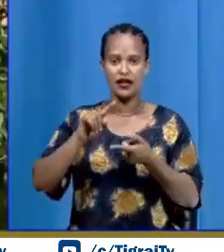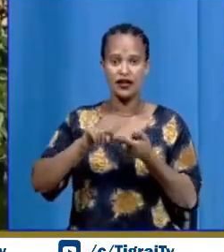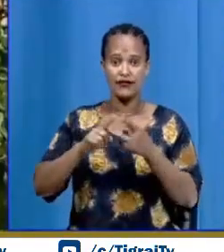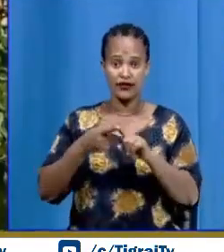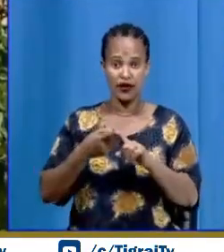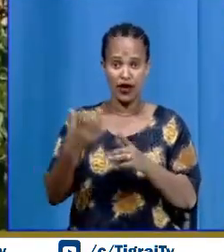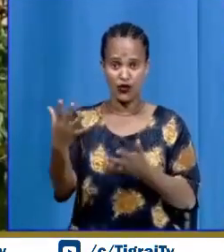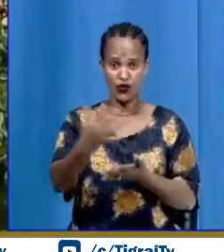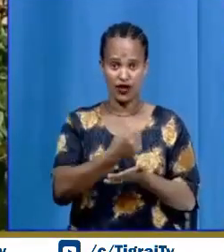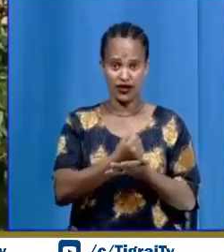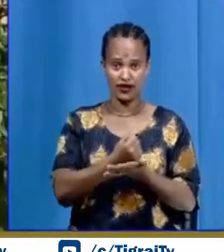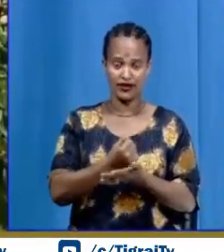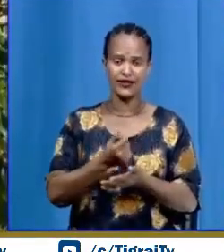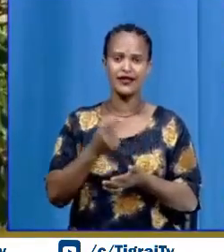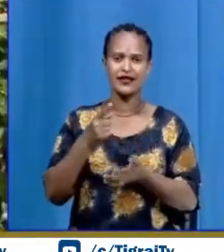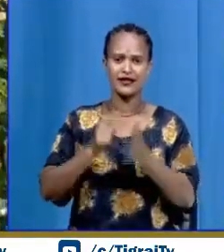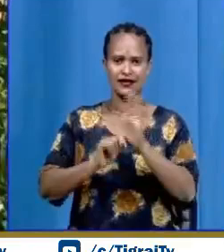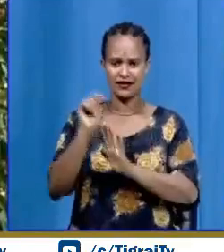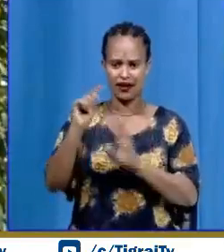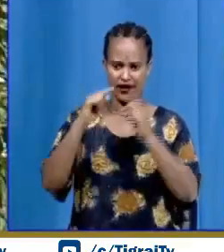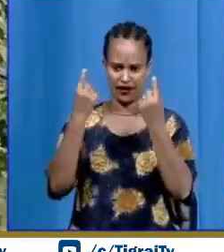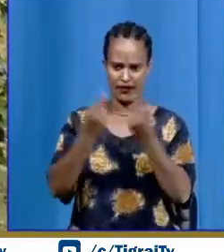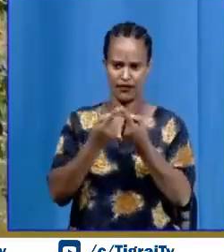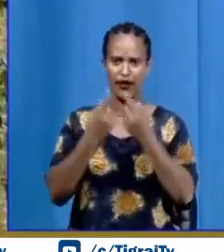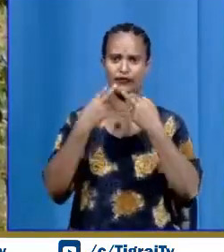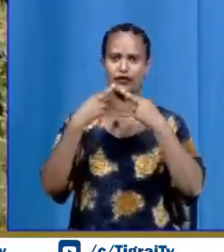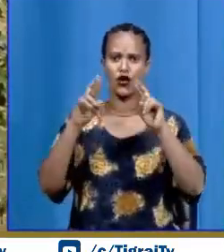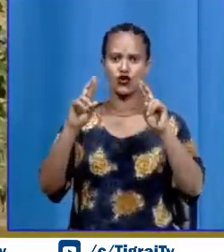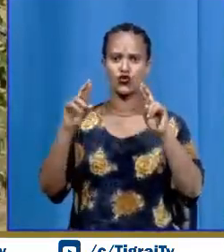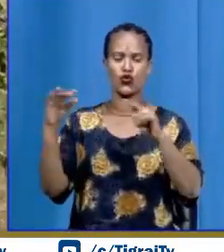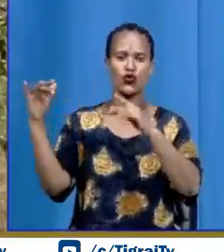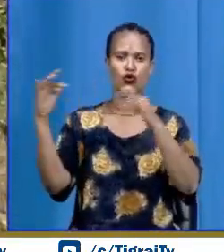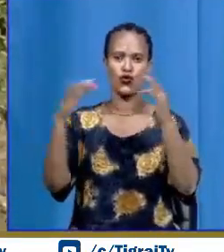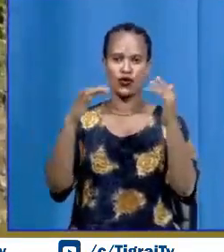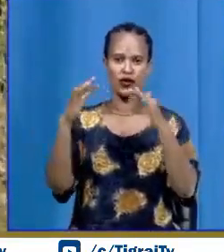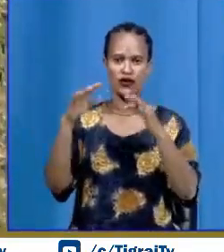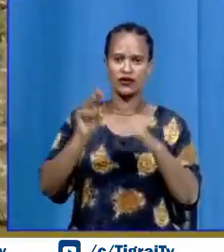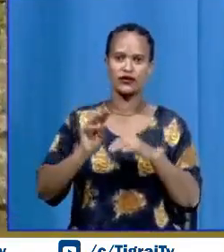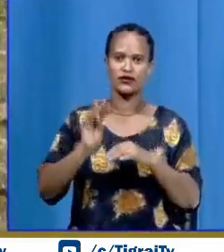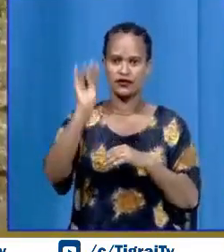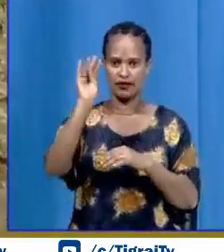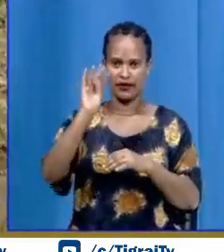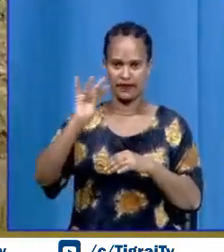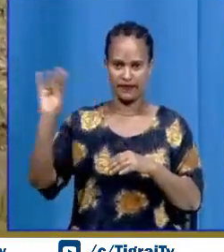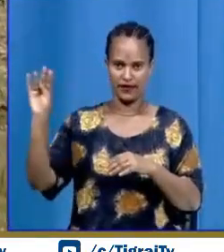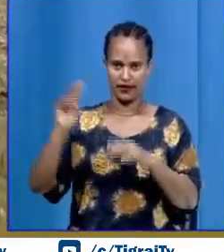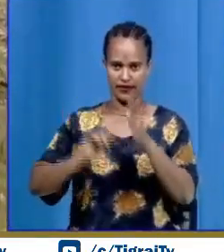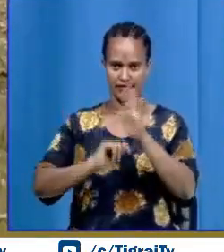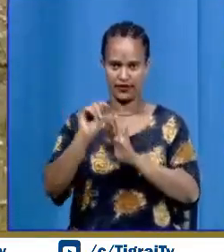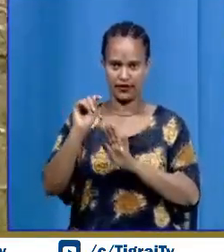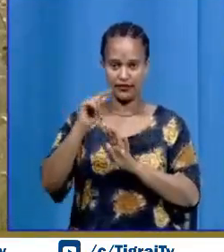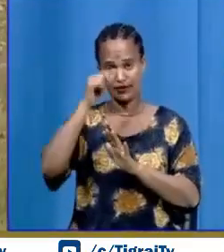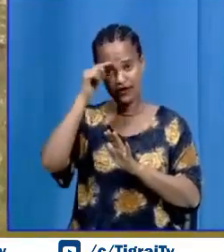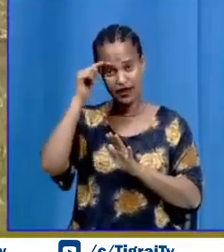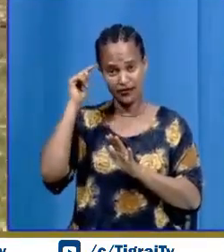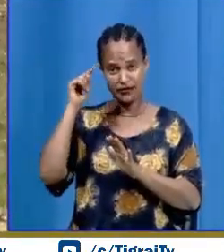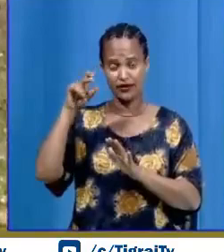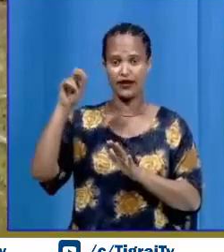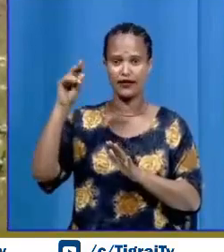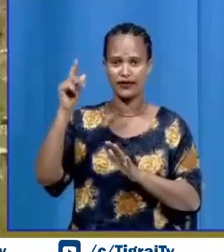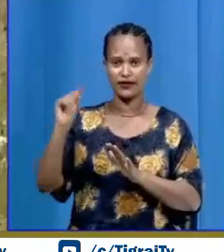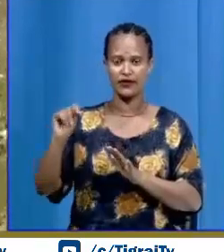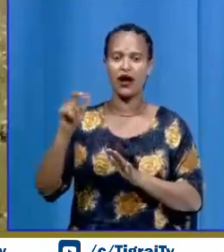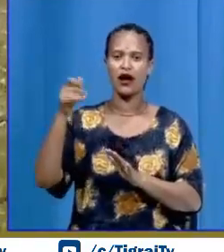ልፍንታውያን ወረርቲ ንትግራይ ከቢቦም ኣብዝኣወጅዎ ኩናት ዞባ ሰሜን ምዕራብ ትግራይ ብጸለምቲ